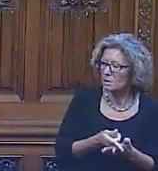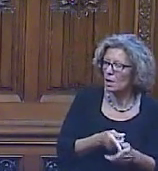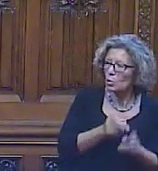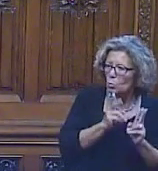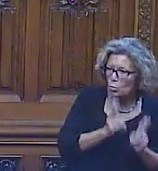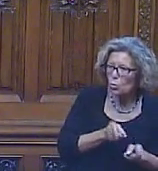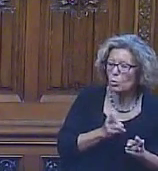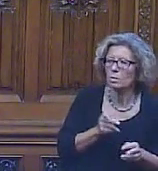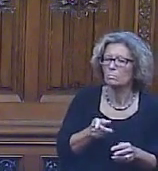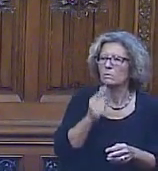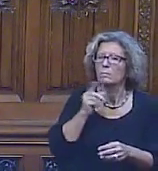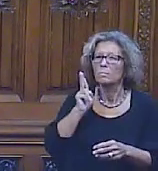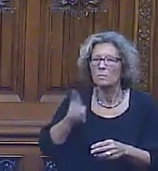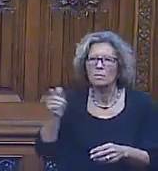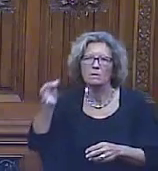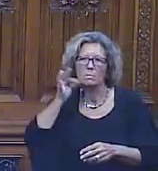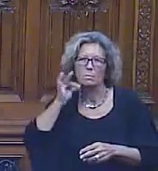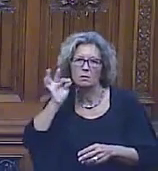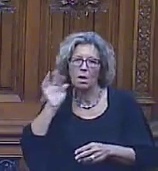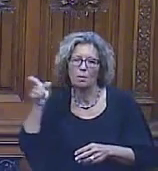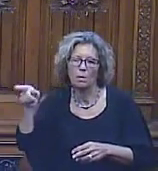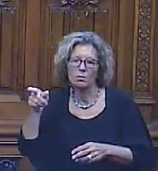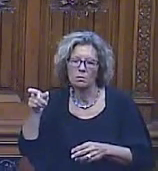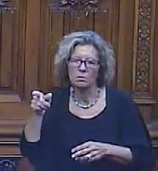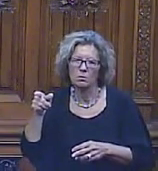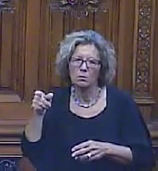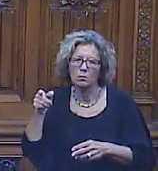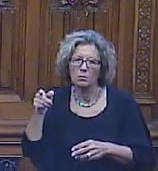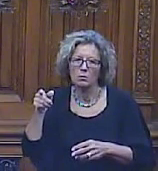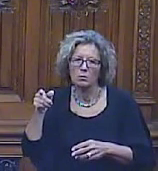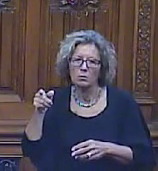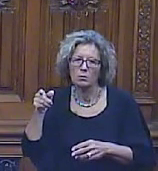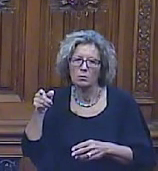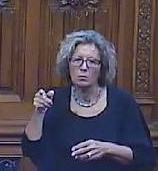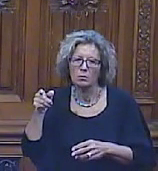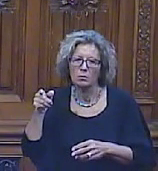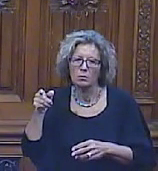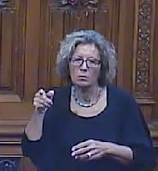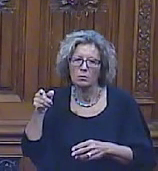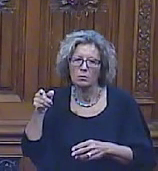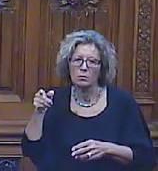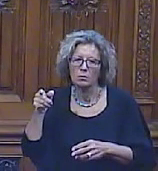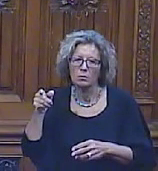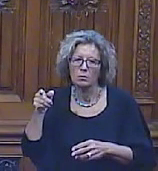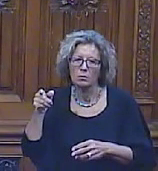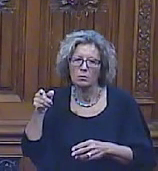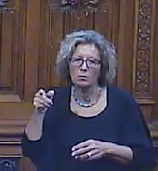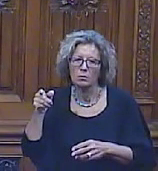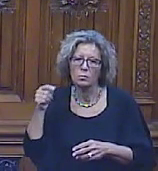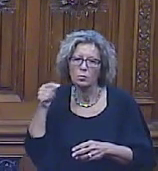dieses Können kann man von den Damen der rot-grünen Regierungspartei